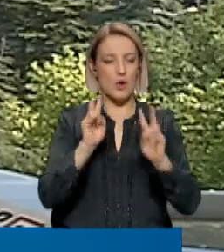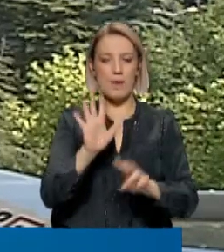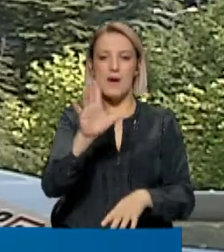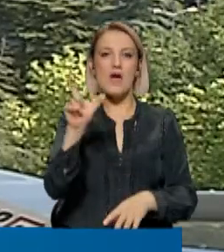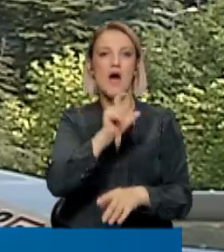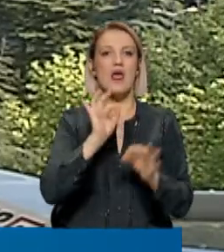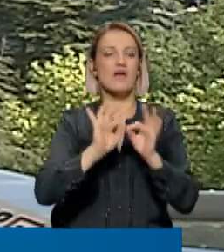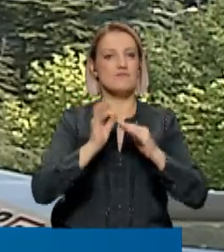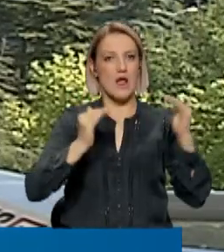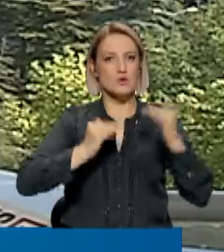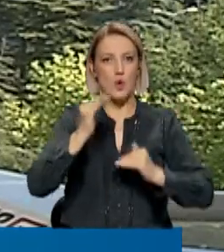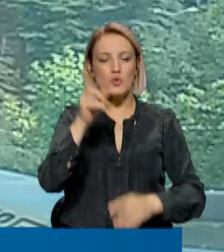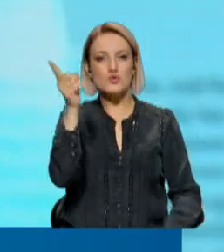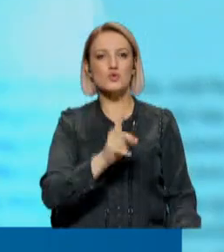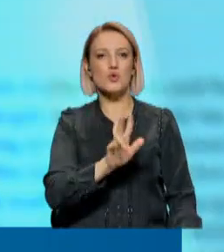aylık enflasyon